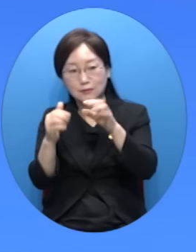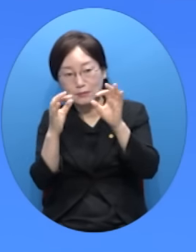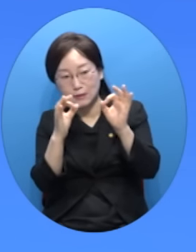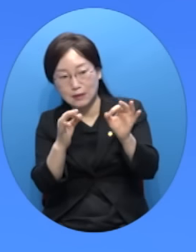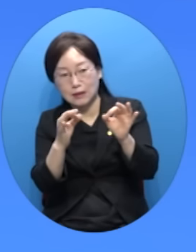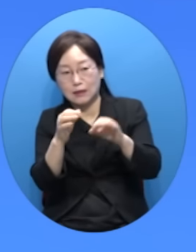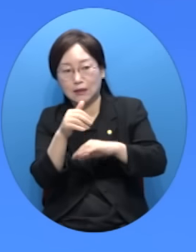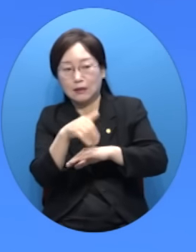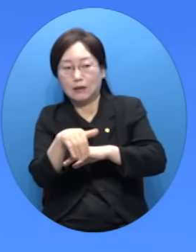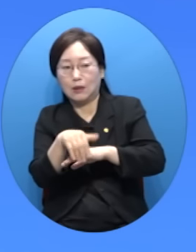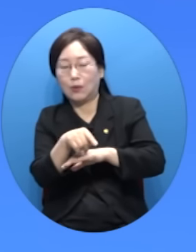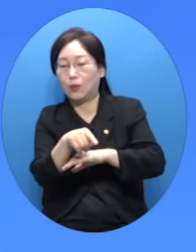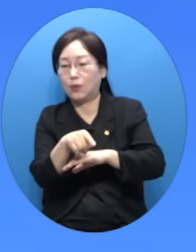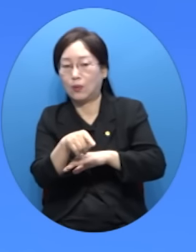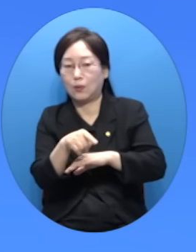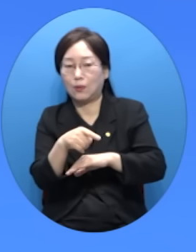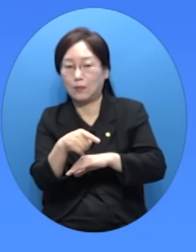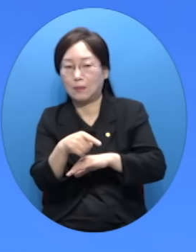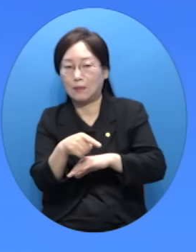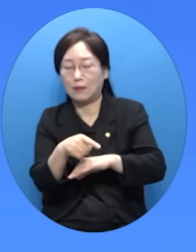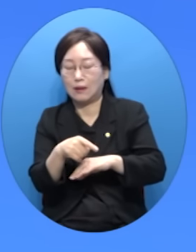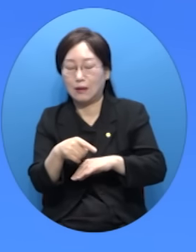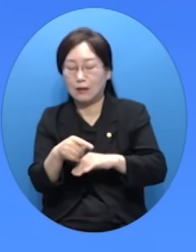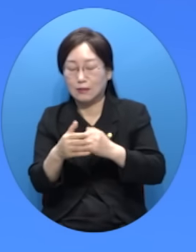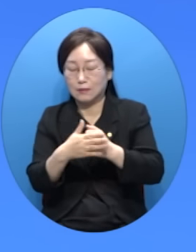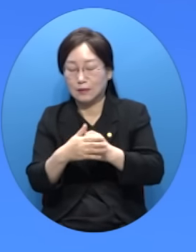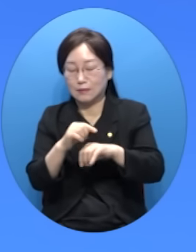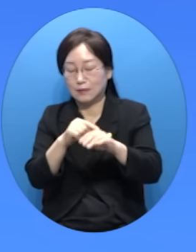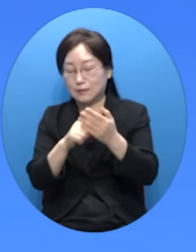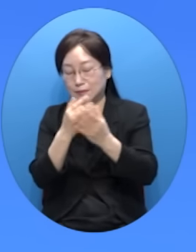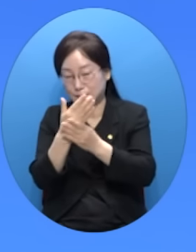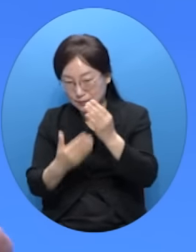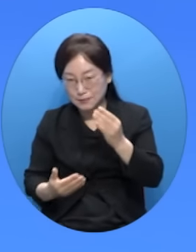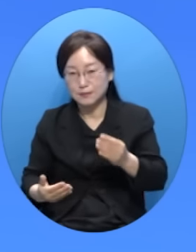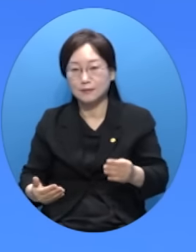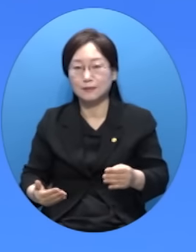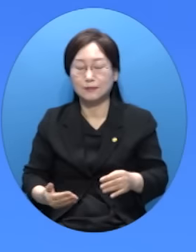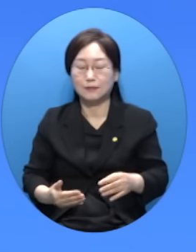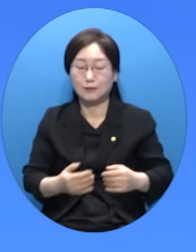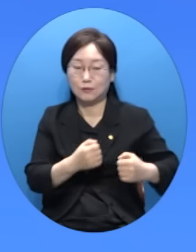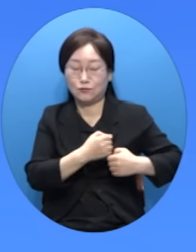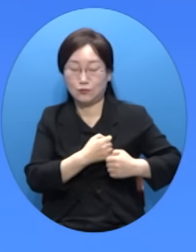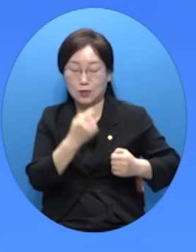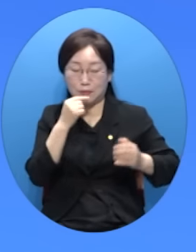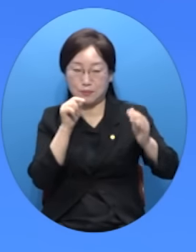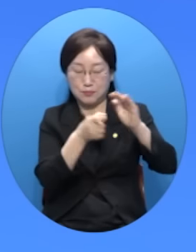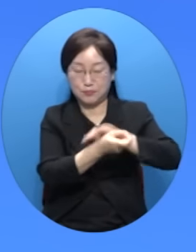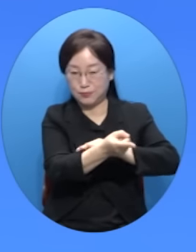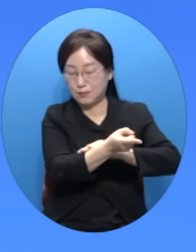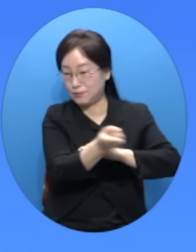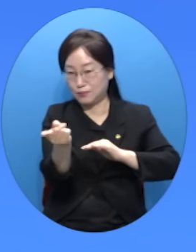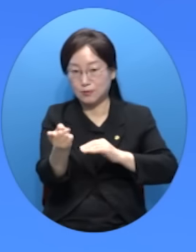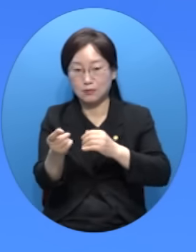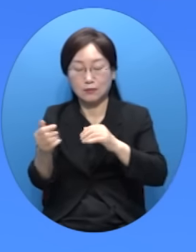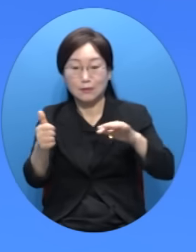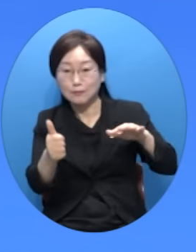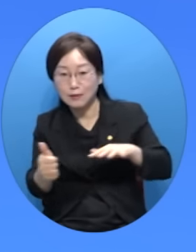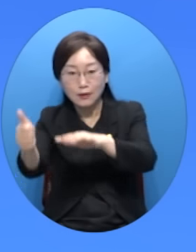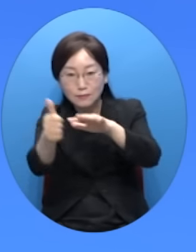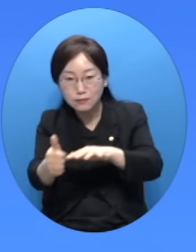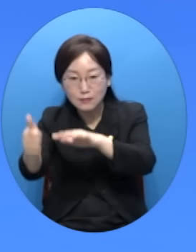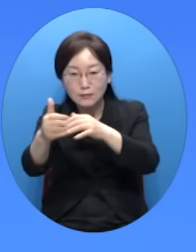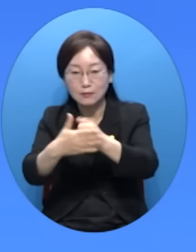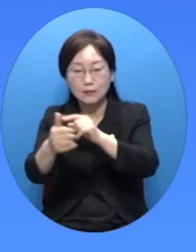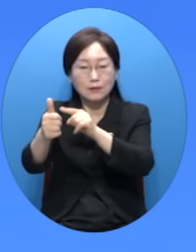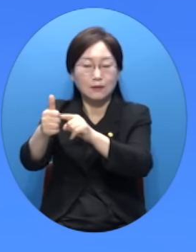사울왕의 계기 앞에서는 그는 마음이 무너진 것입니다. 군사를 풀어서 그를 죽이려 쫓아오니까 그 마음의